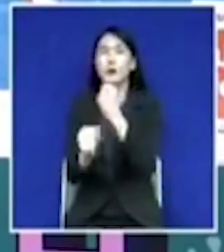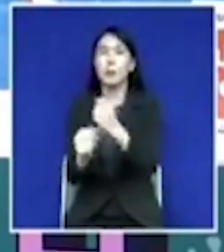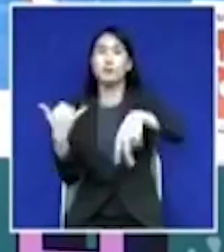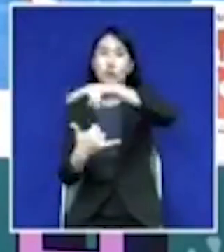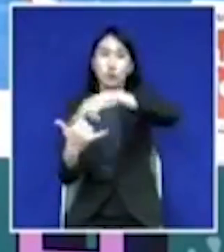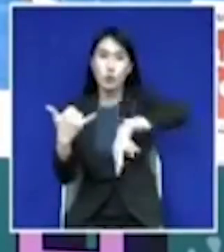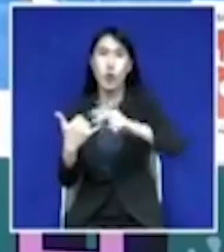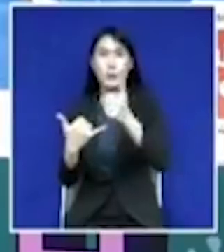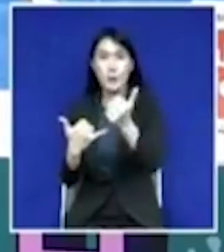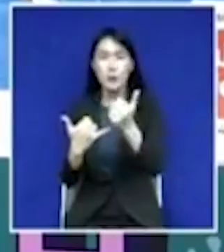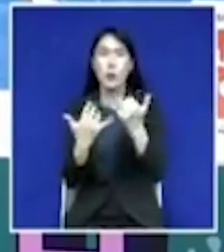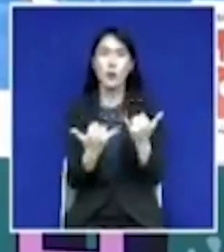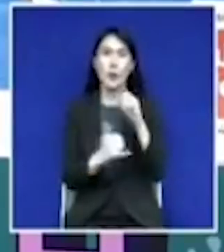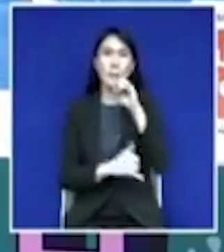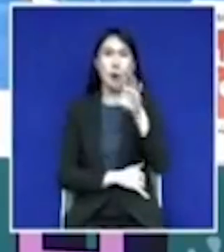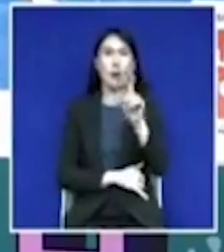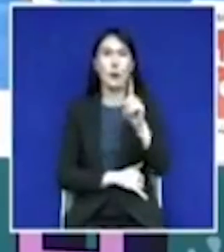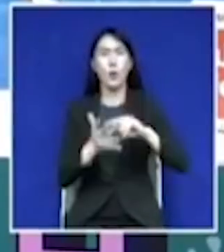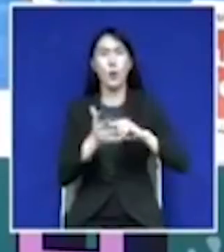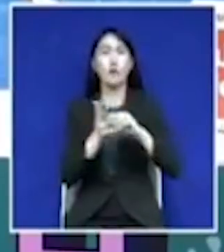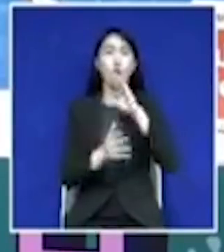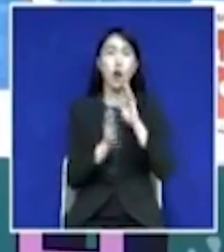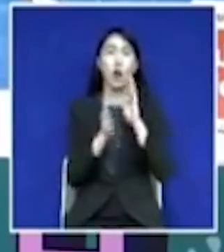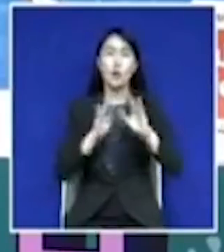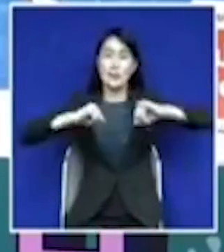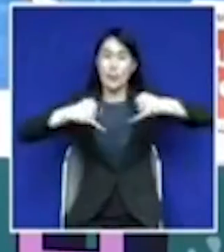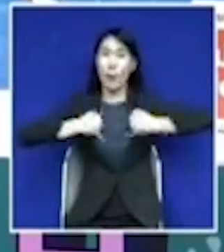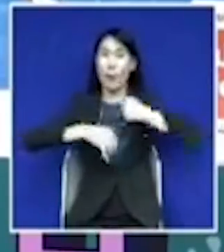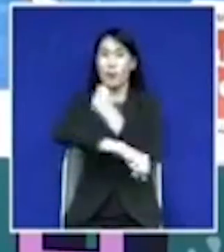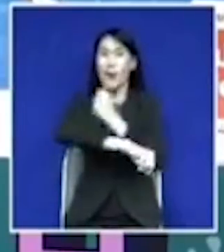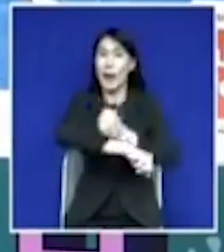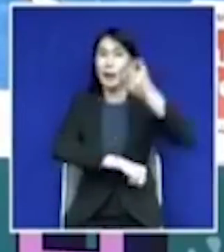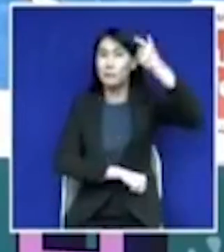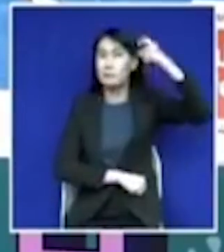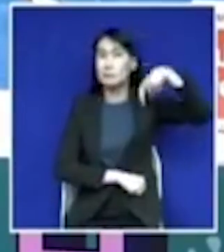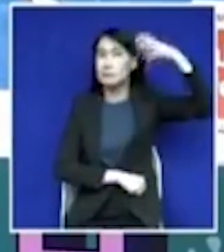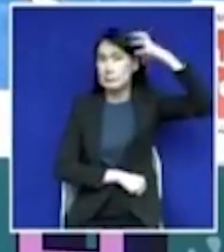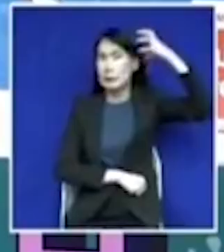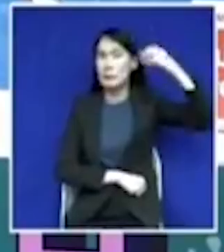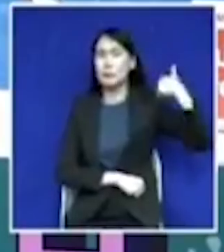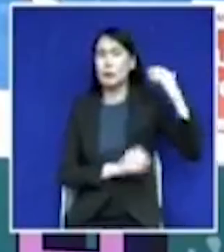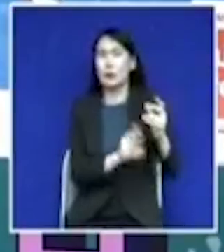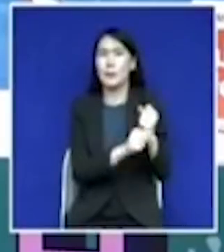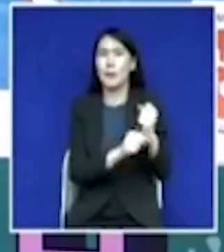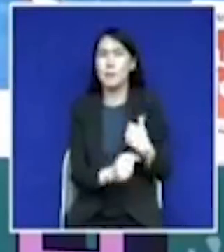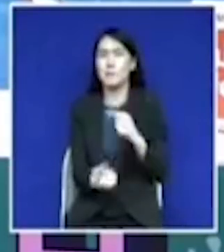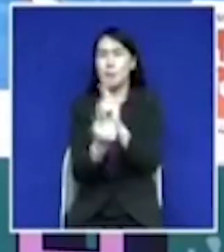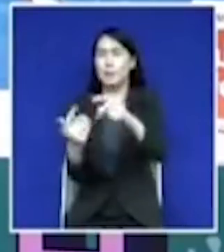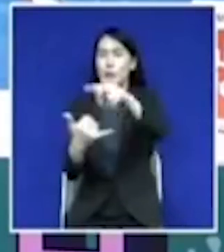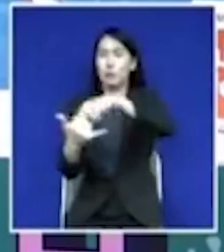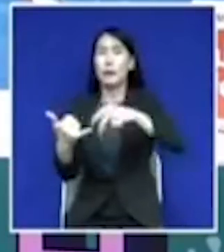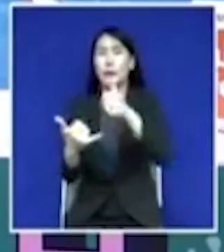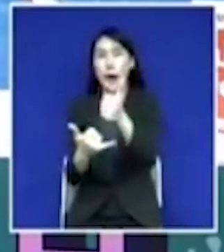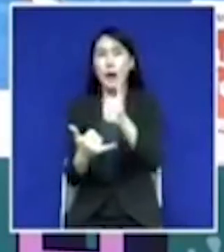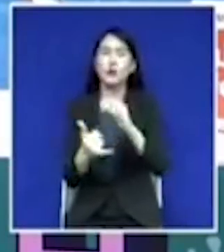ฉะนั้นนำเรียนนะครับว่าแสดงตนเถอะไม่เป็นไรครับก็เดี๋ยวเราจะได้ผ่านพ้นวิกฤตการณ์ตรงนี้ไปด้วยกันได้นะครับจะเ